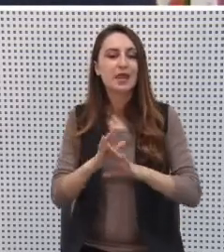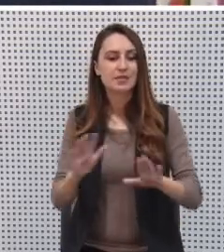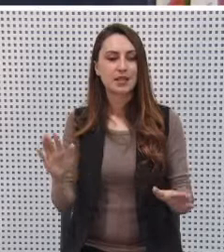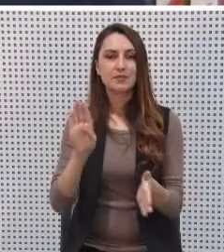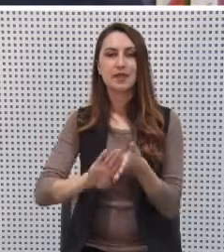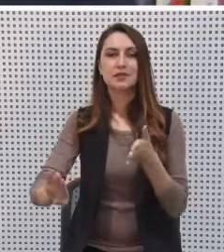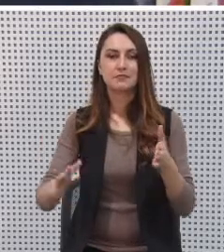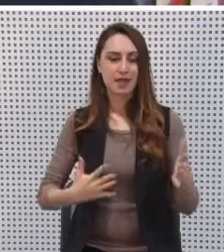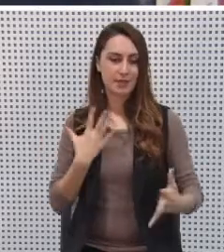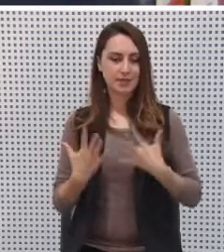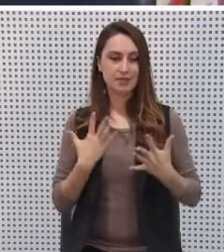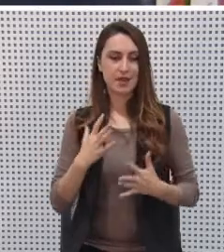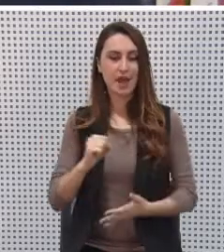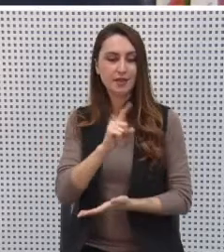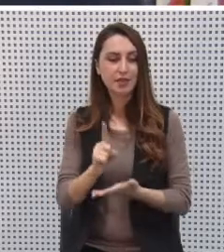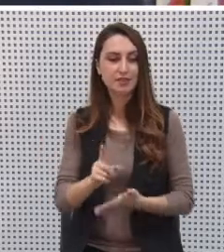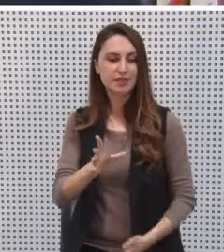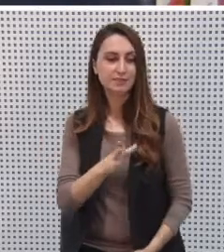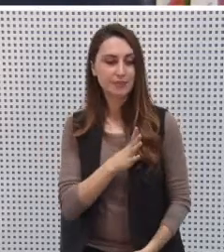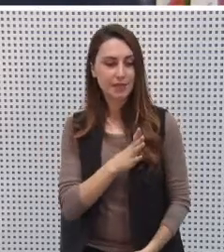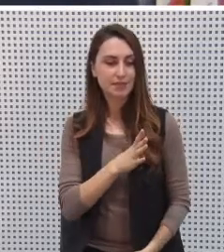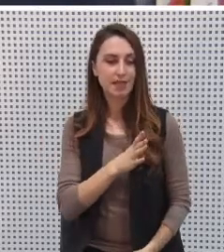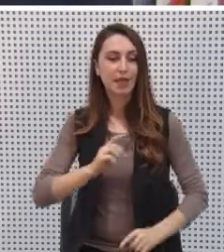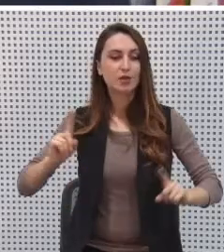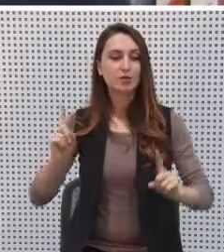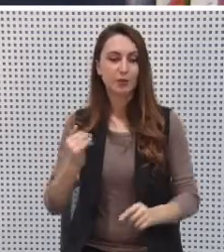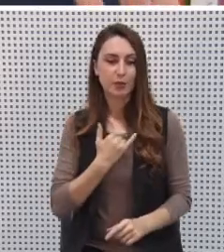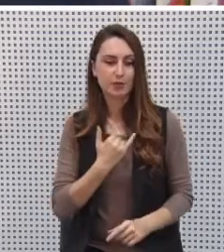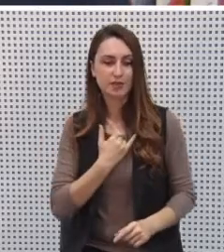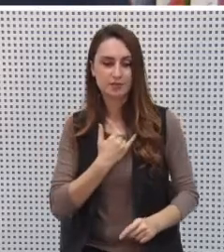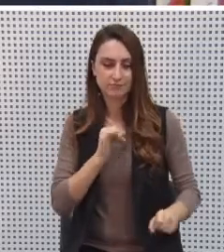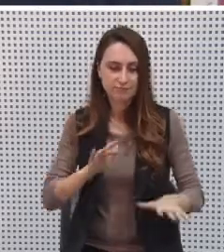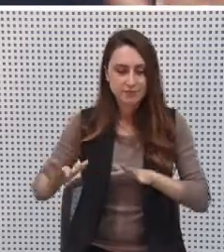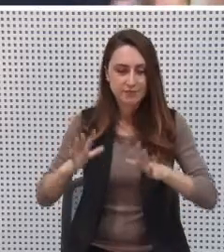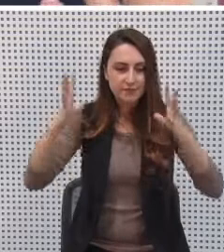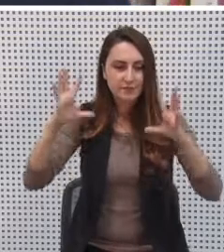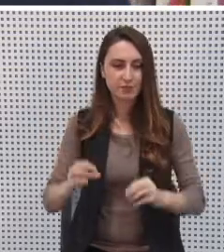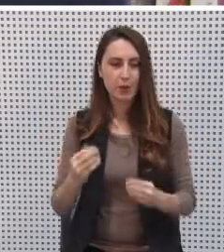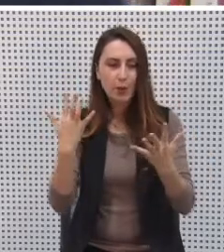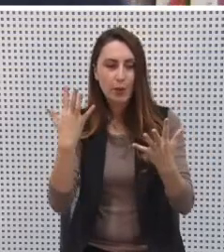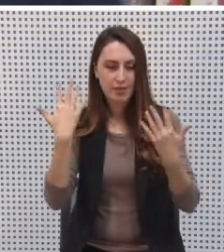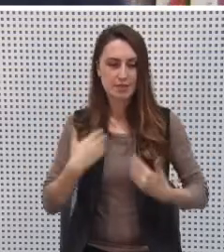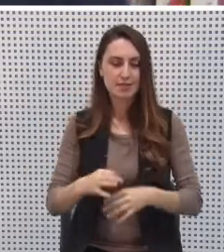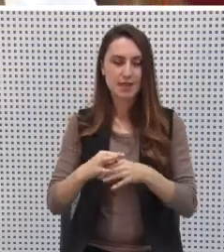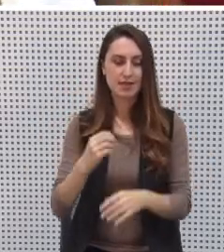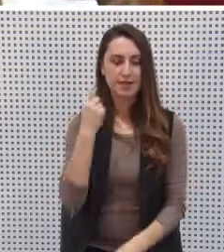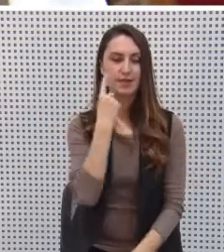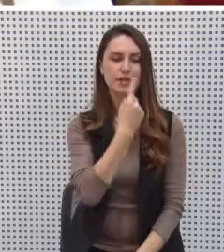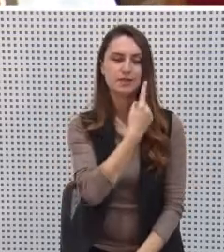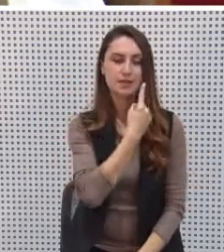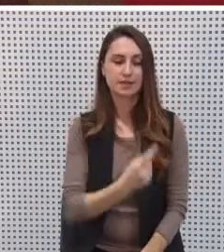простыми, не эмоциональными, а должны быть, чтобы у нас горело все, и руки, и тело, и глаза.